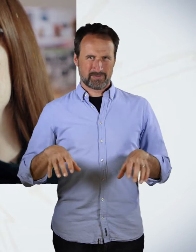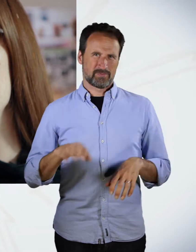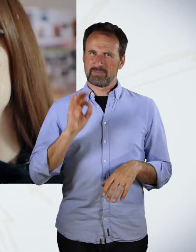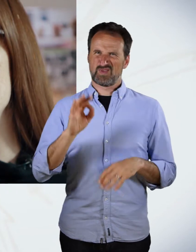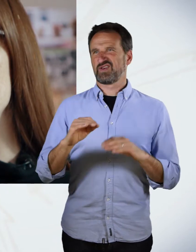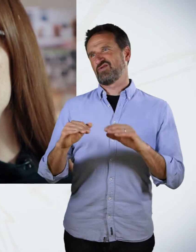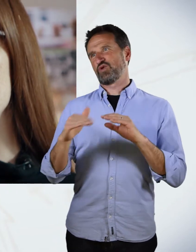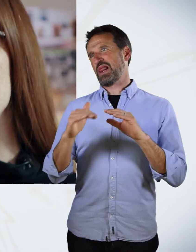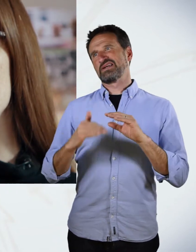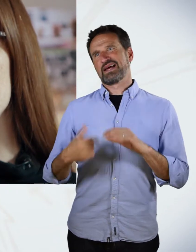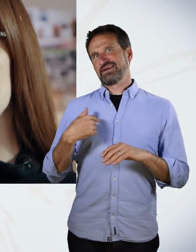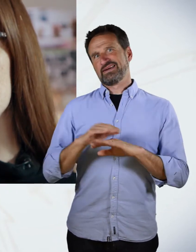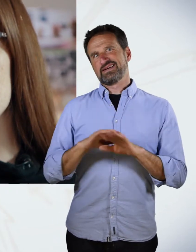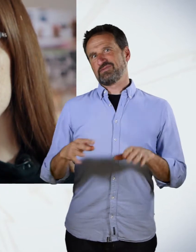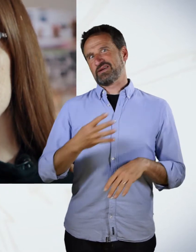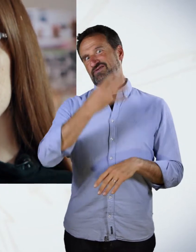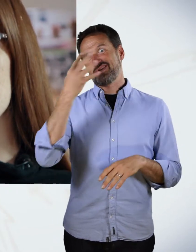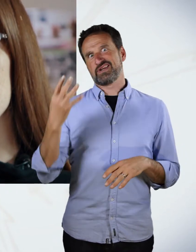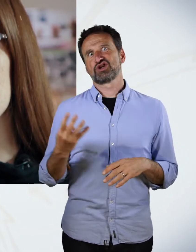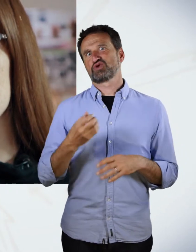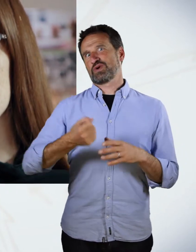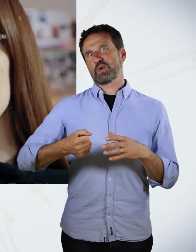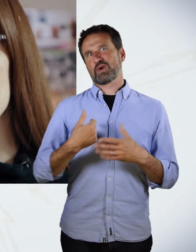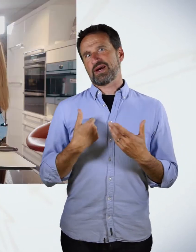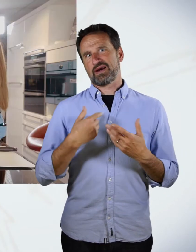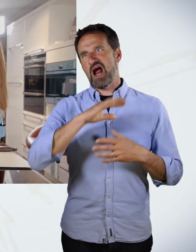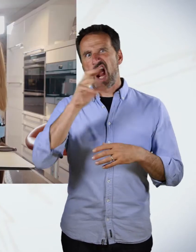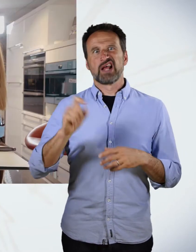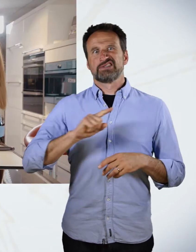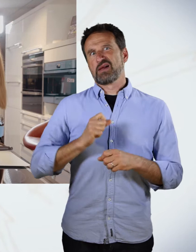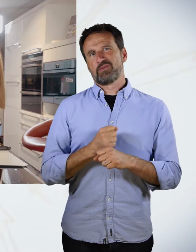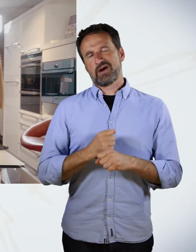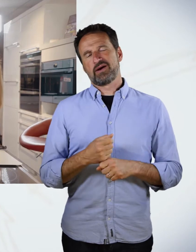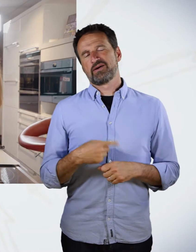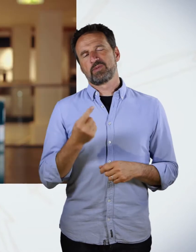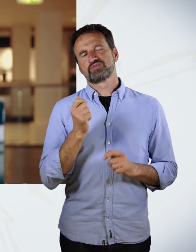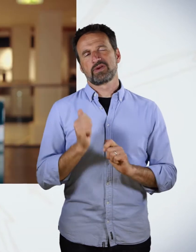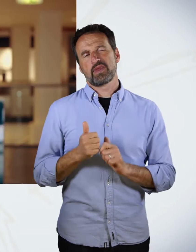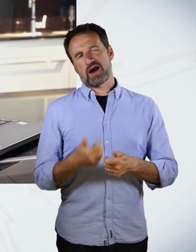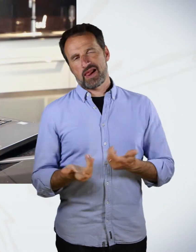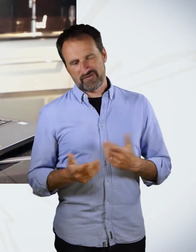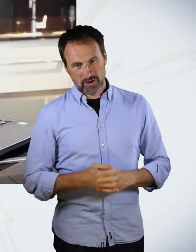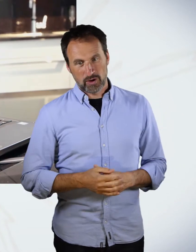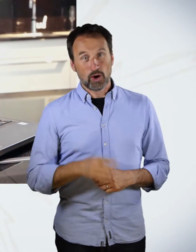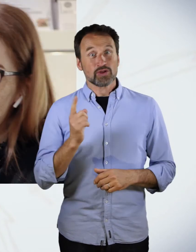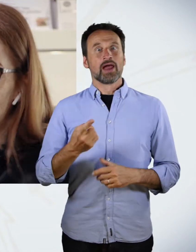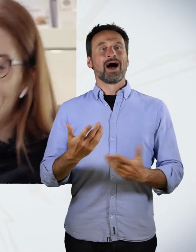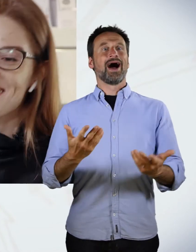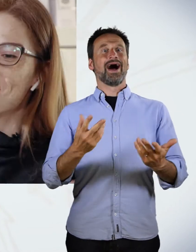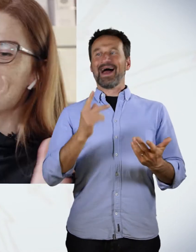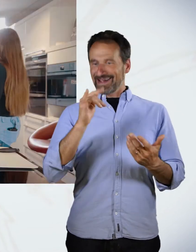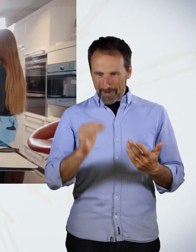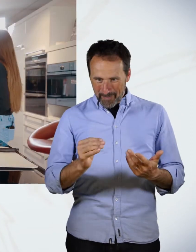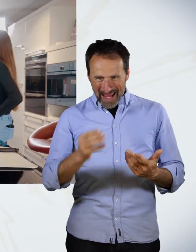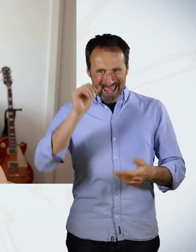4 Stunden in die Küche und mache alles self-made. Also habe ich auch ein wenig nachgeholfen. Hallo Kim 1. Und dann wurde Kim zugeschaltet. Endlich unser